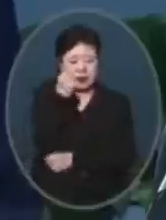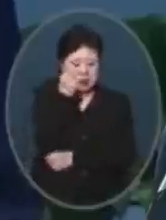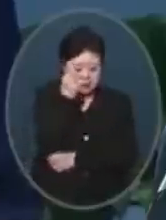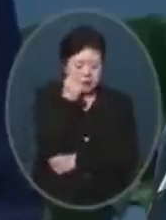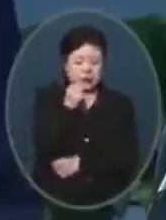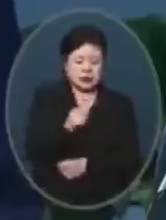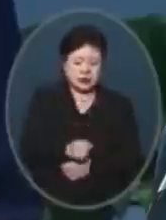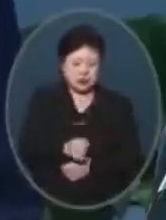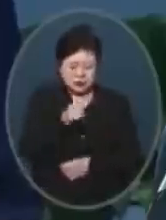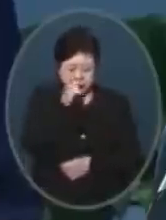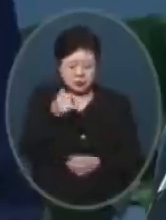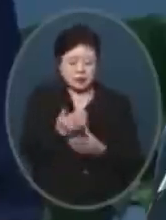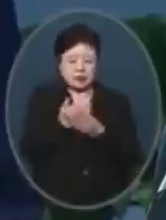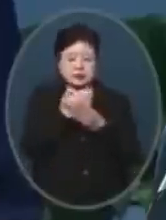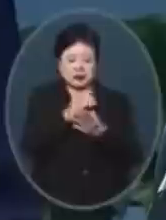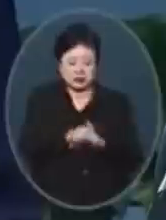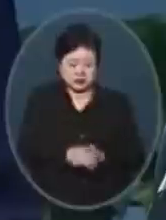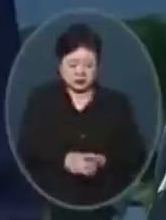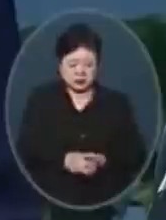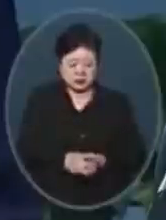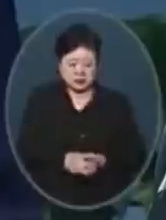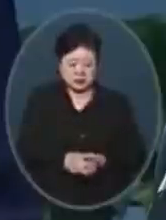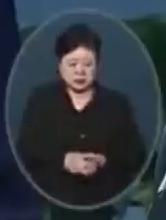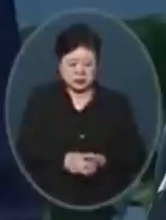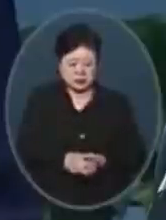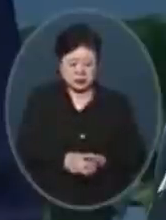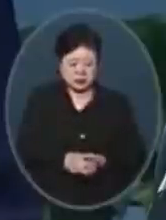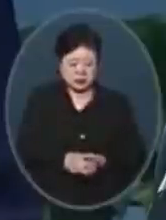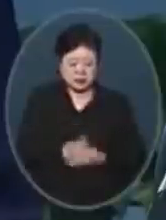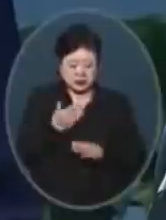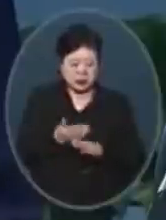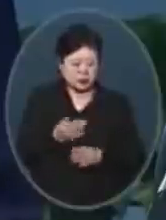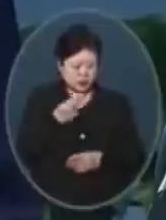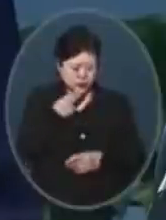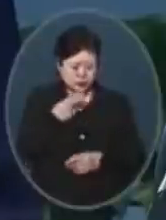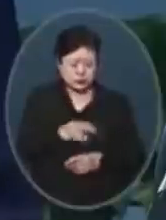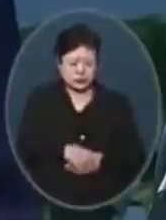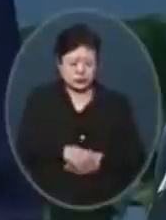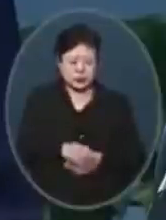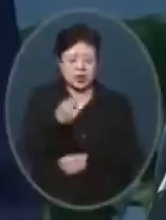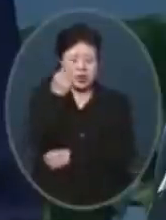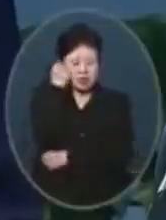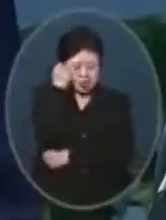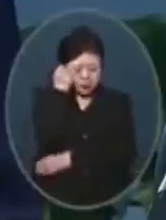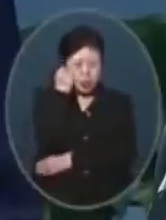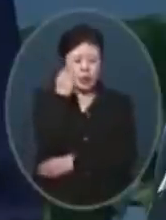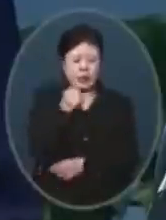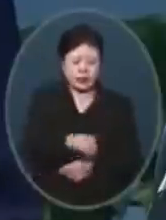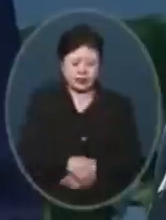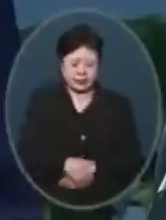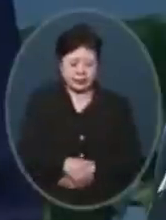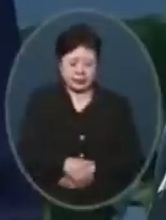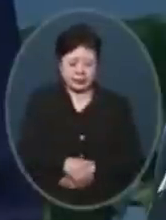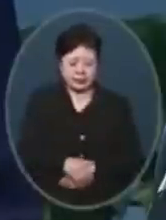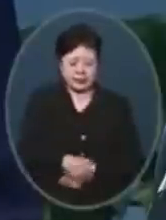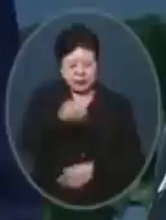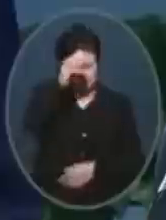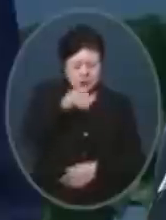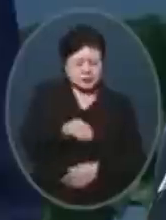서야 발전하지 달리 발전하지 않는다. 근본